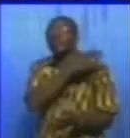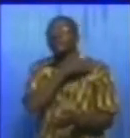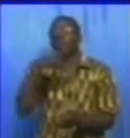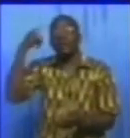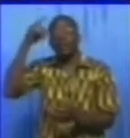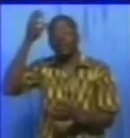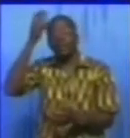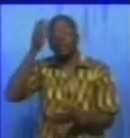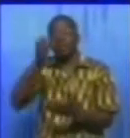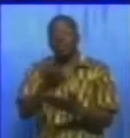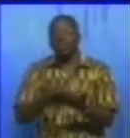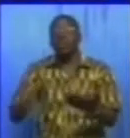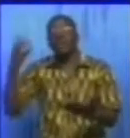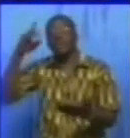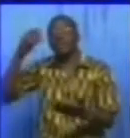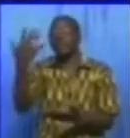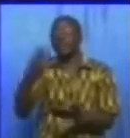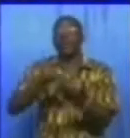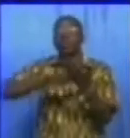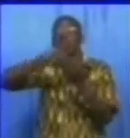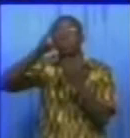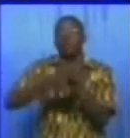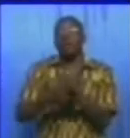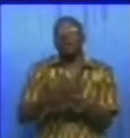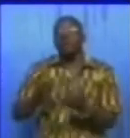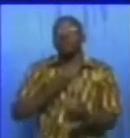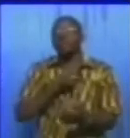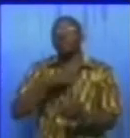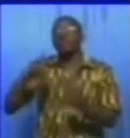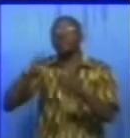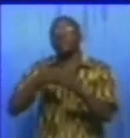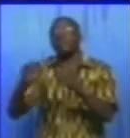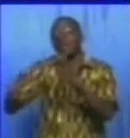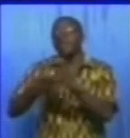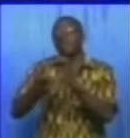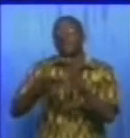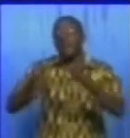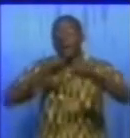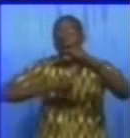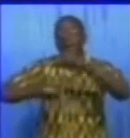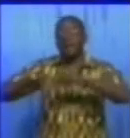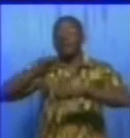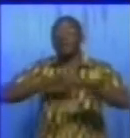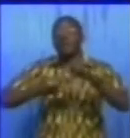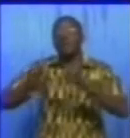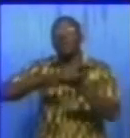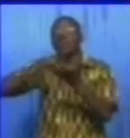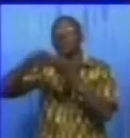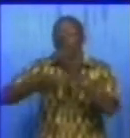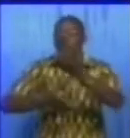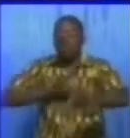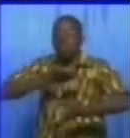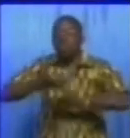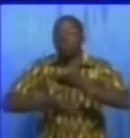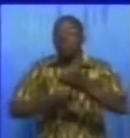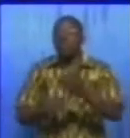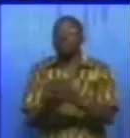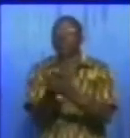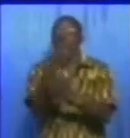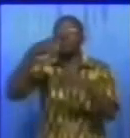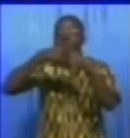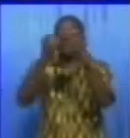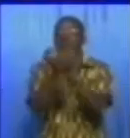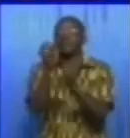bien sûr 5 programmes. Nous avons un programme industrie, artisanat, programme commerce, promotion du secteur